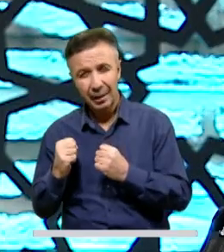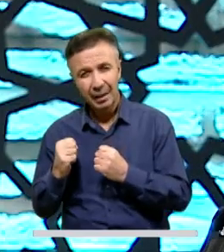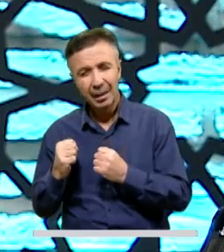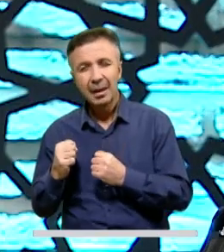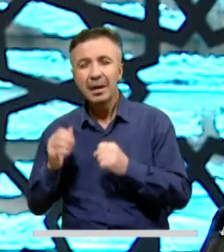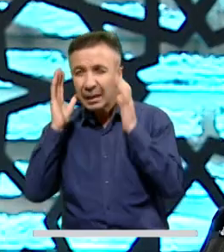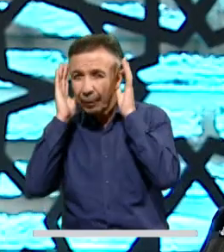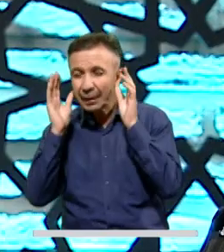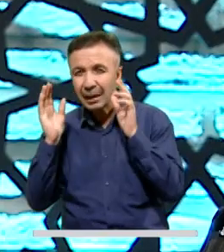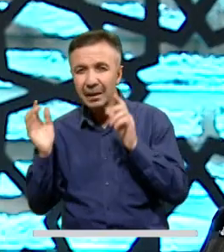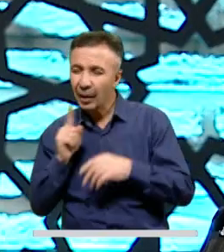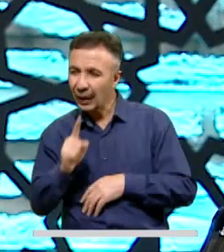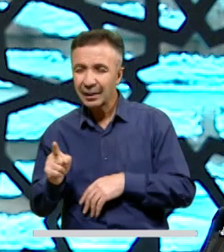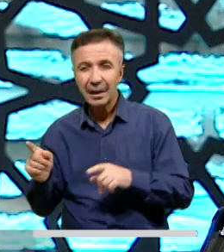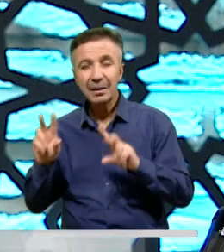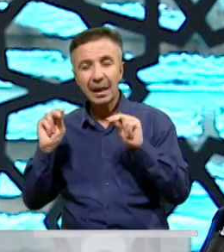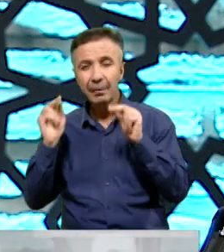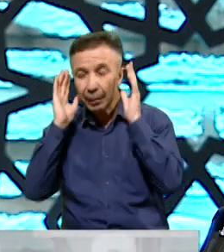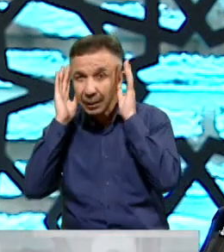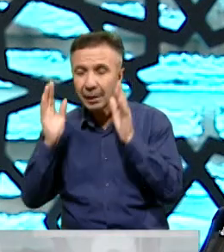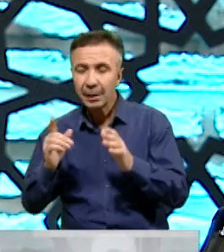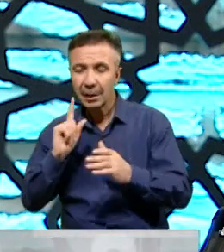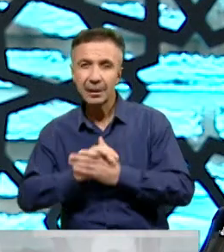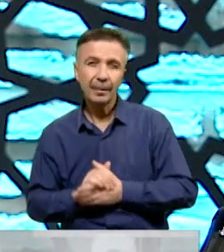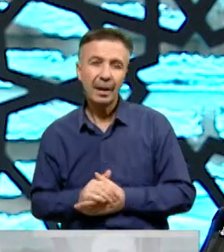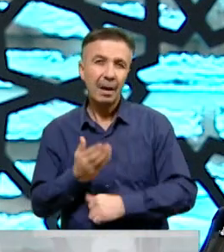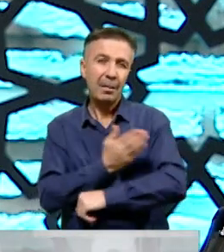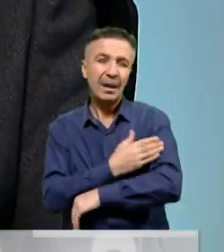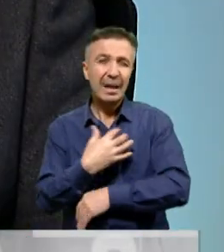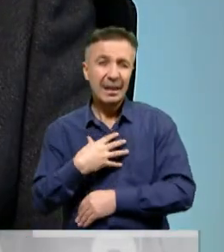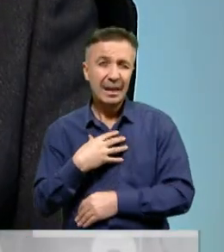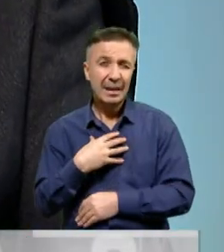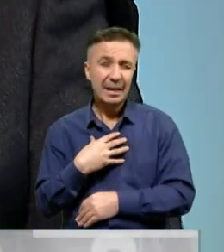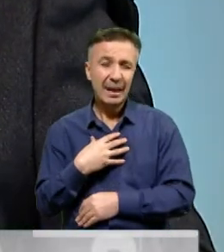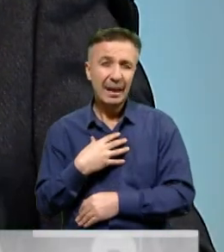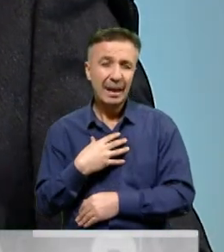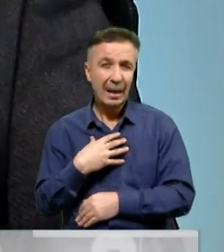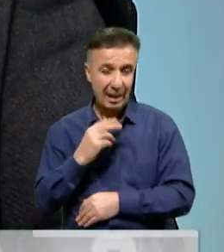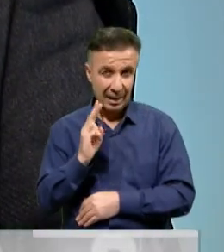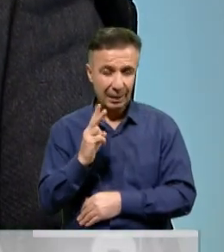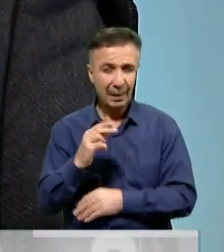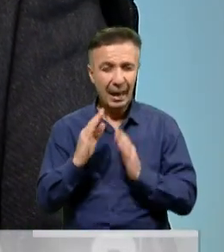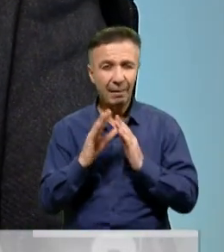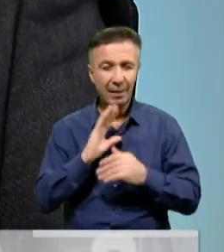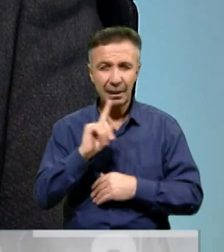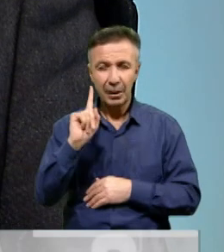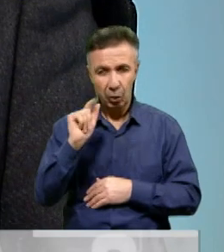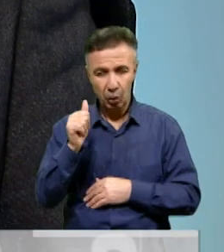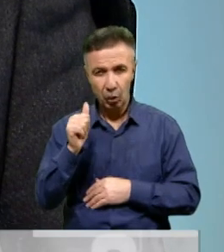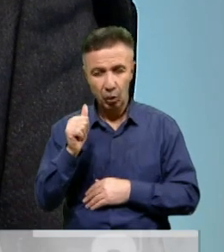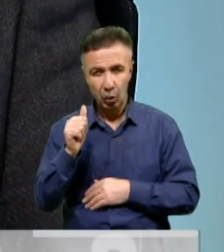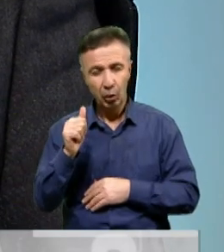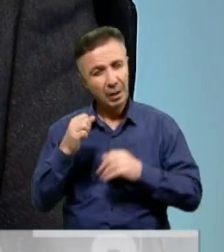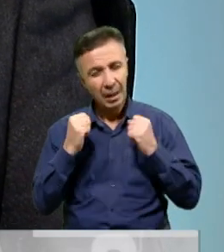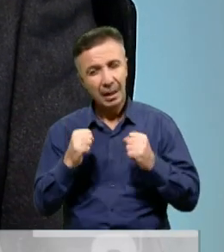Ama burada şunu, hani belki bu durumda olanlar da vardır. Memleketinde kendine ait bir evi varsa kişinin, tabii, bir gün bile kalsa mukim gibi mi